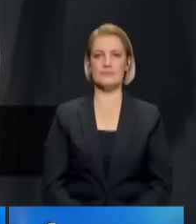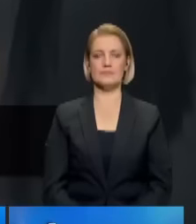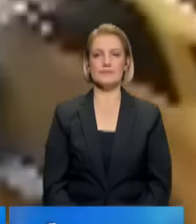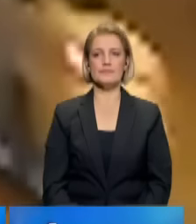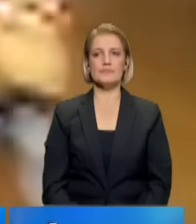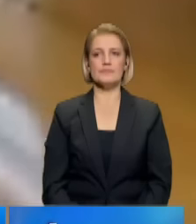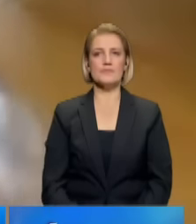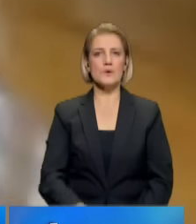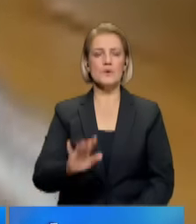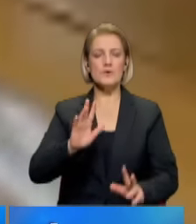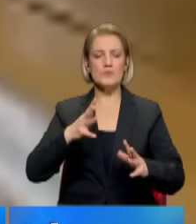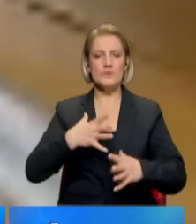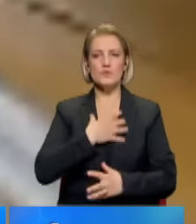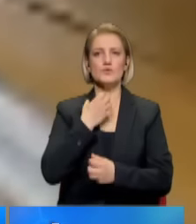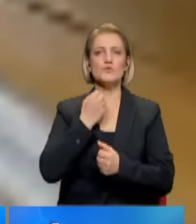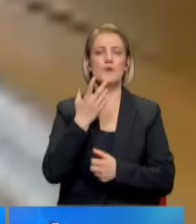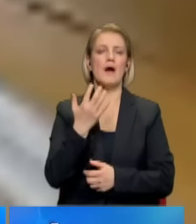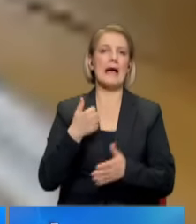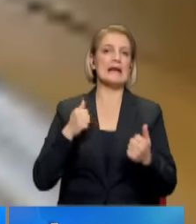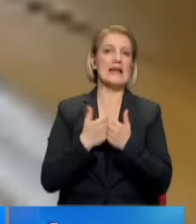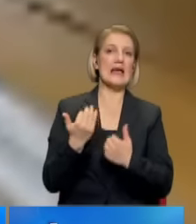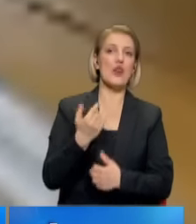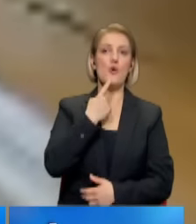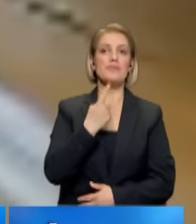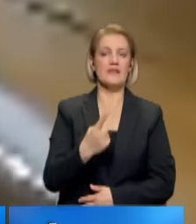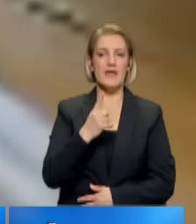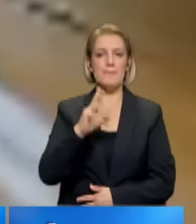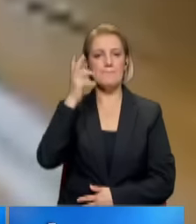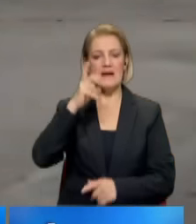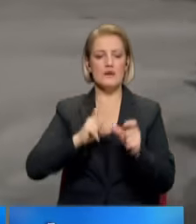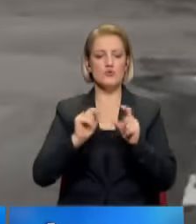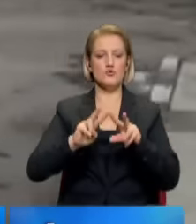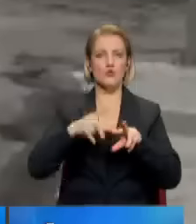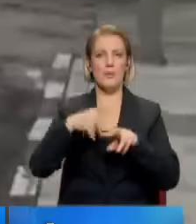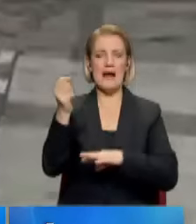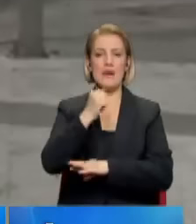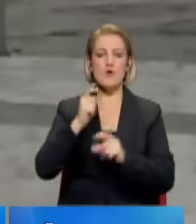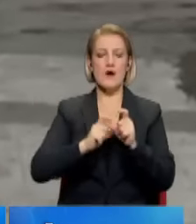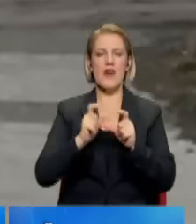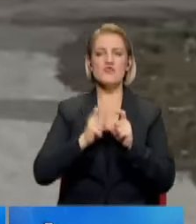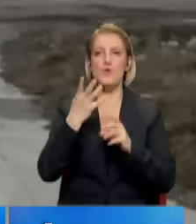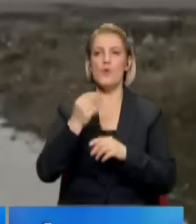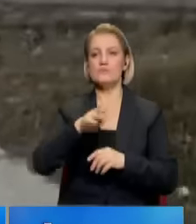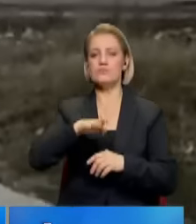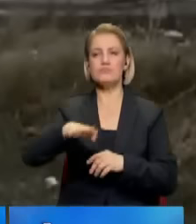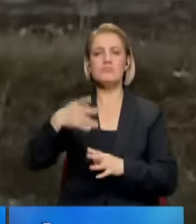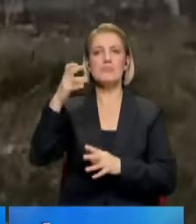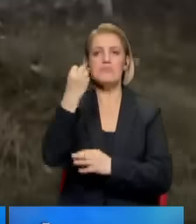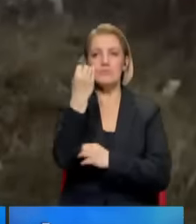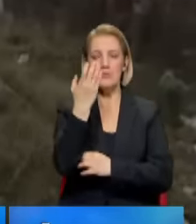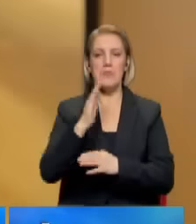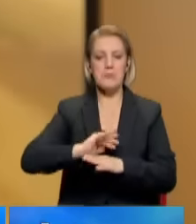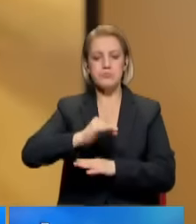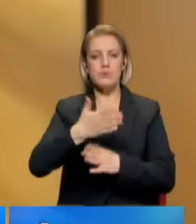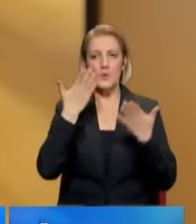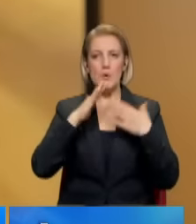Hiçbir şey yok. Korkunç kaza, adım adım geliyorum dedi. Manisa Soma'da kamyon garajının da olduğu bölgede ne trafik lambası vardı ne de